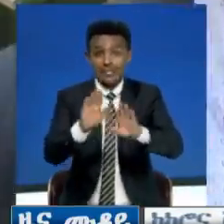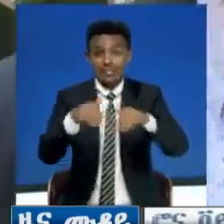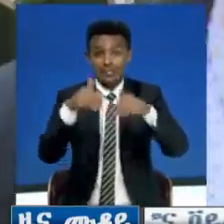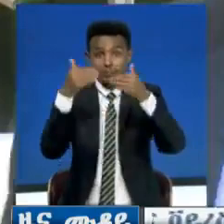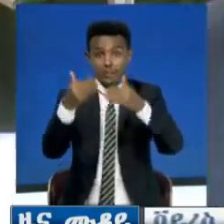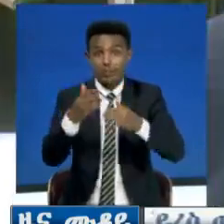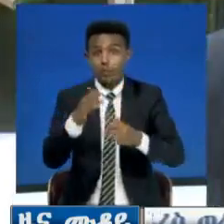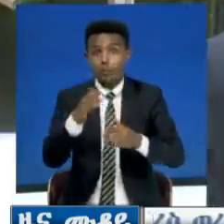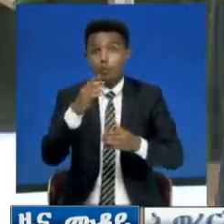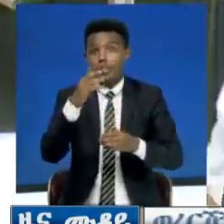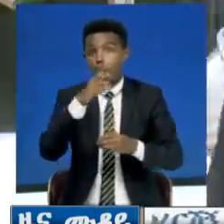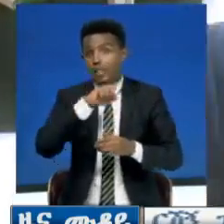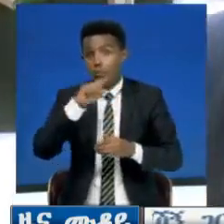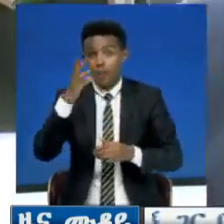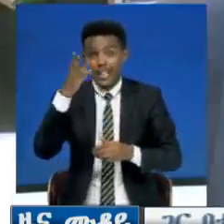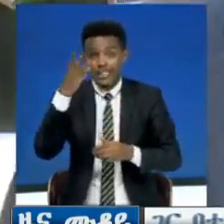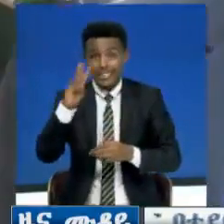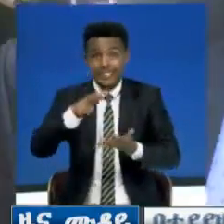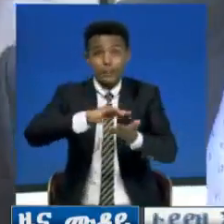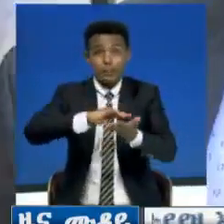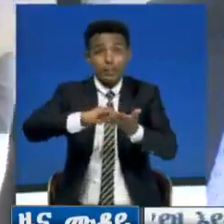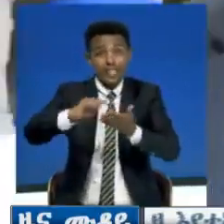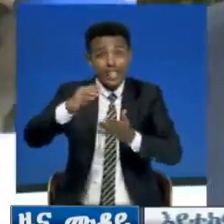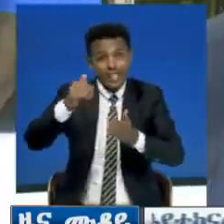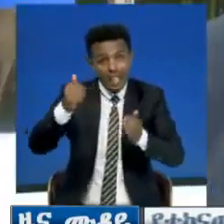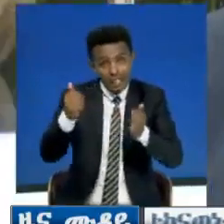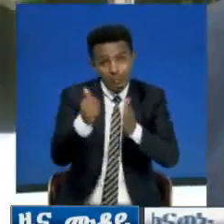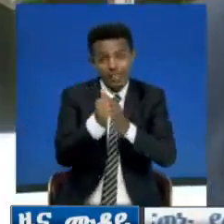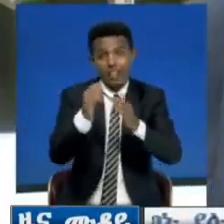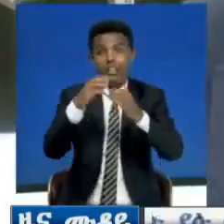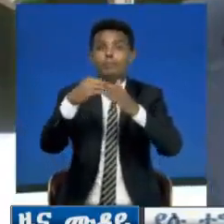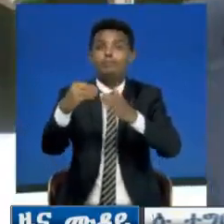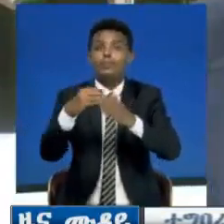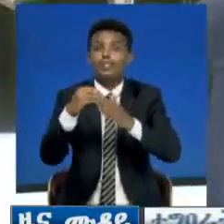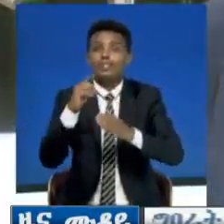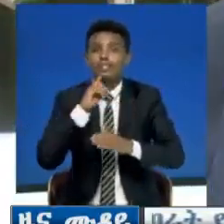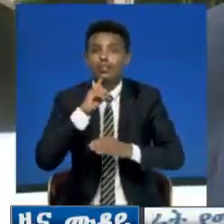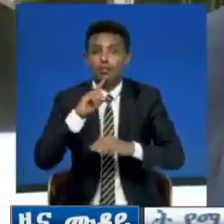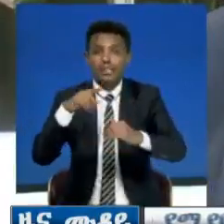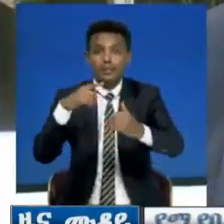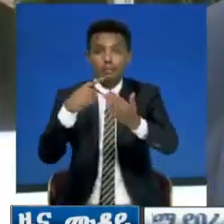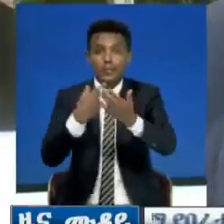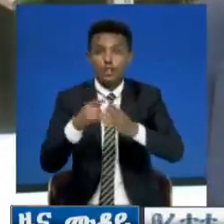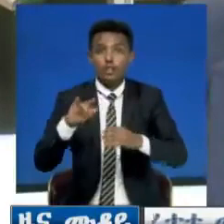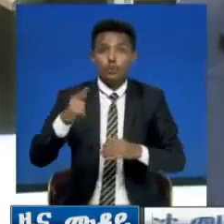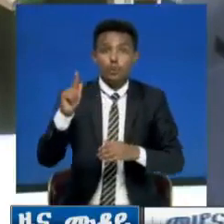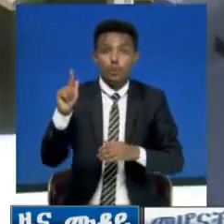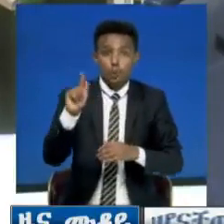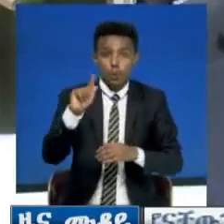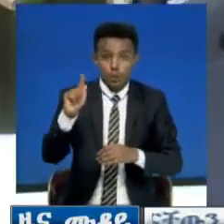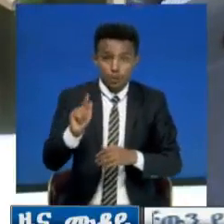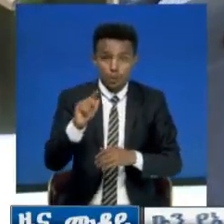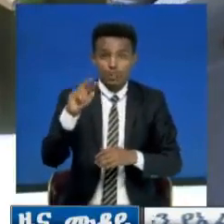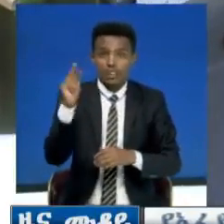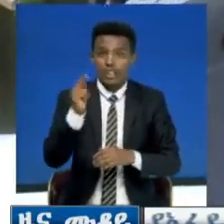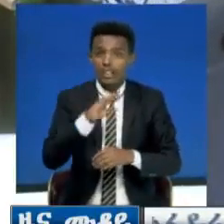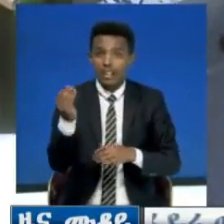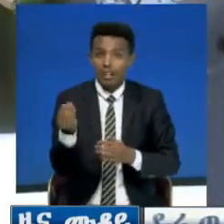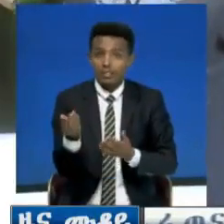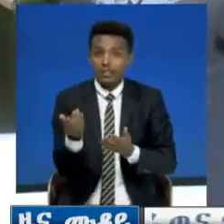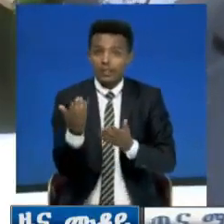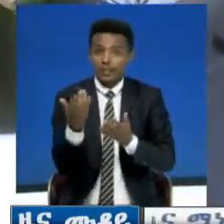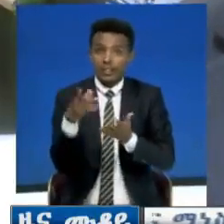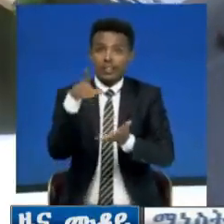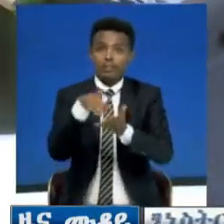ሚሊዮን የሚጠጋ ብር ነው በእነዚህ ዞኖችና ከተማዎች እየተመቻቸላቸው ማለት